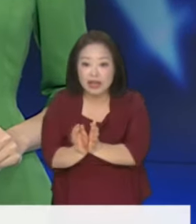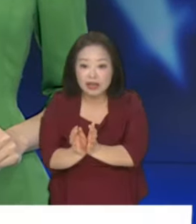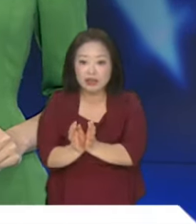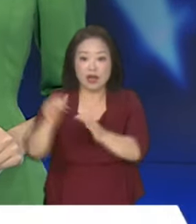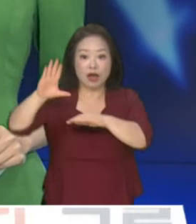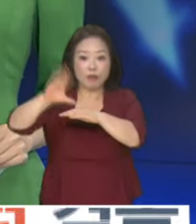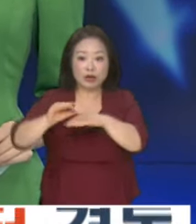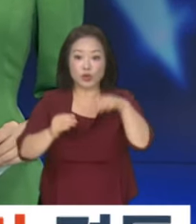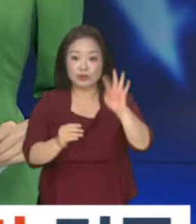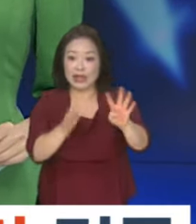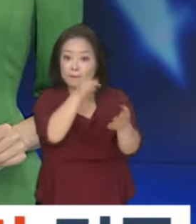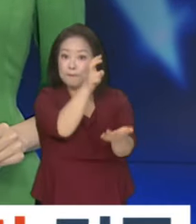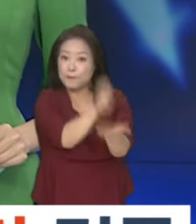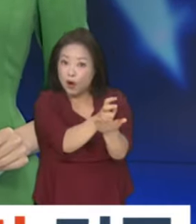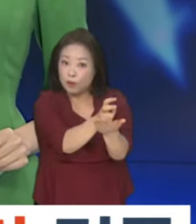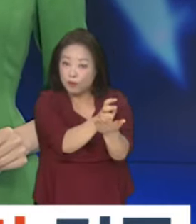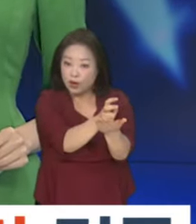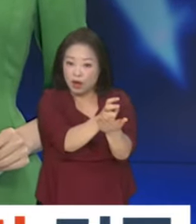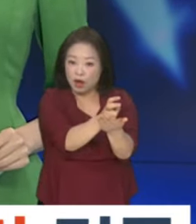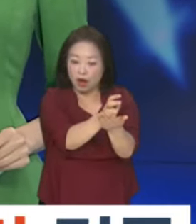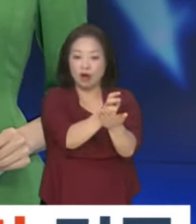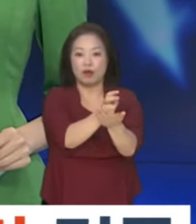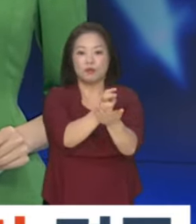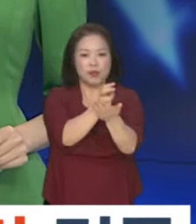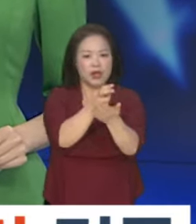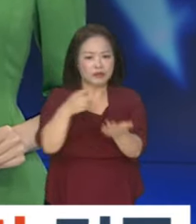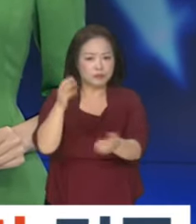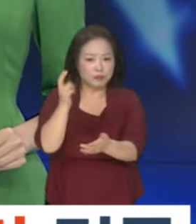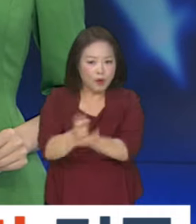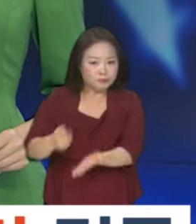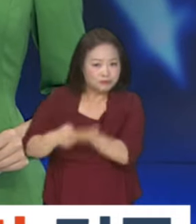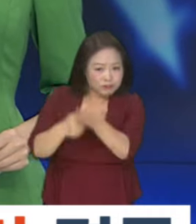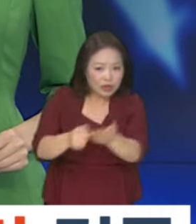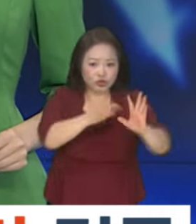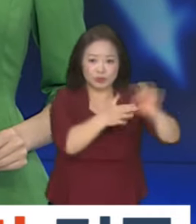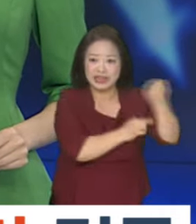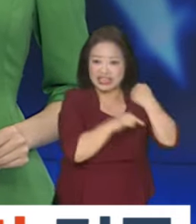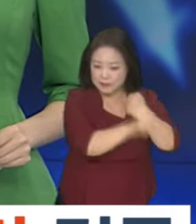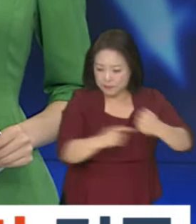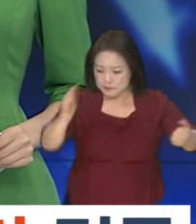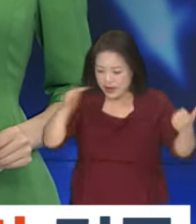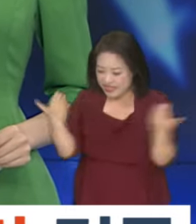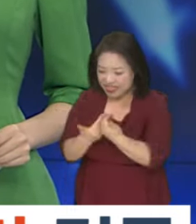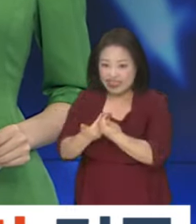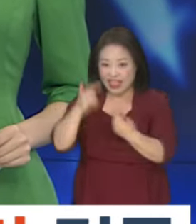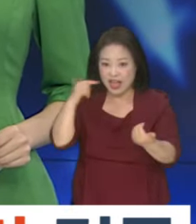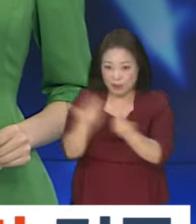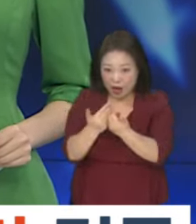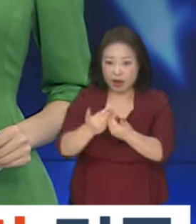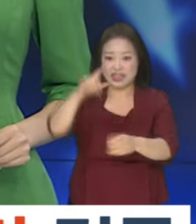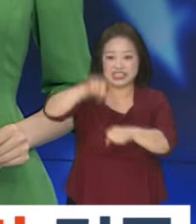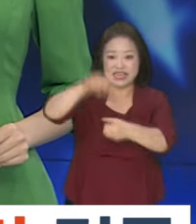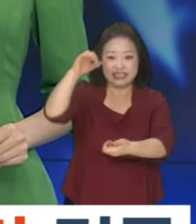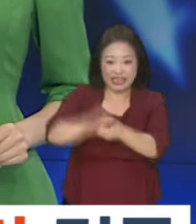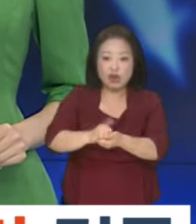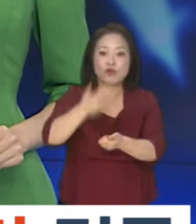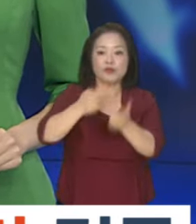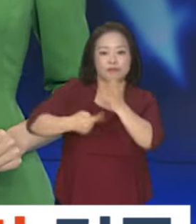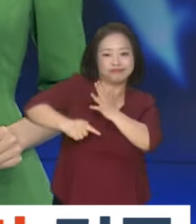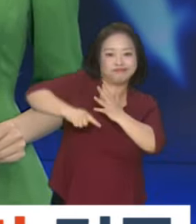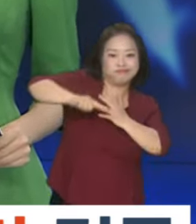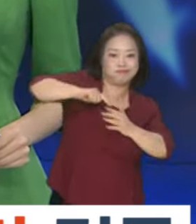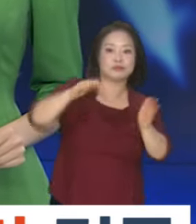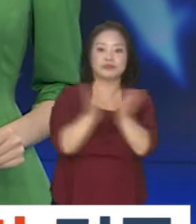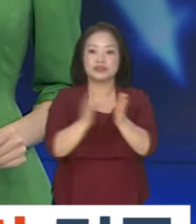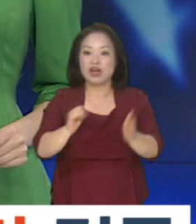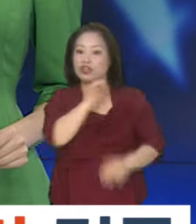더불어민주당이 주도한 이른바 방송사법이 국회 본회의에 올라오자 국민의힘은 반발하면서 무제한 토론, 필리버스터에 돌입했습니다.